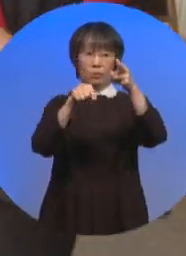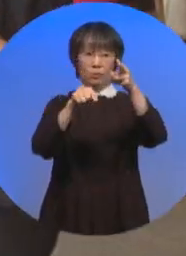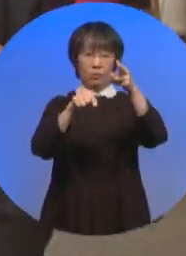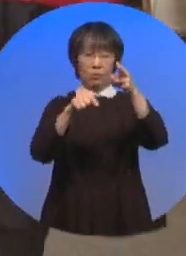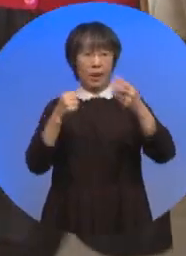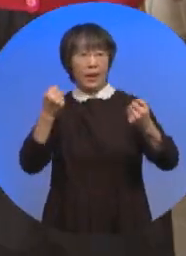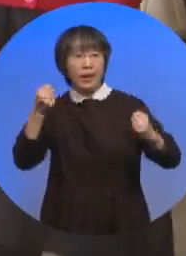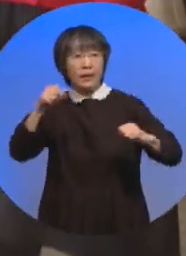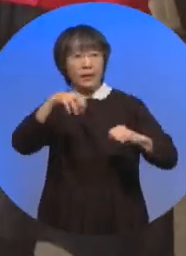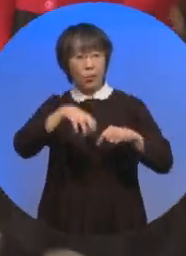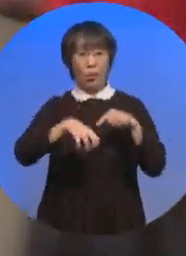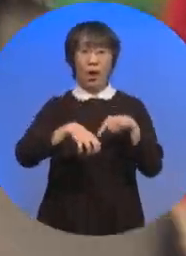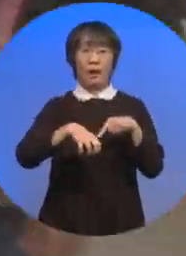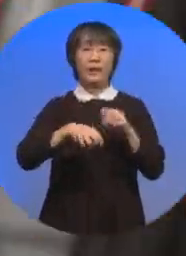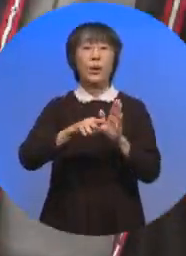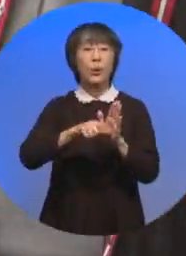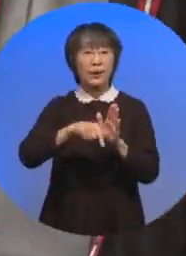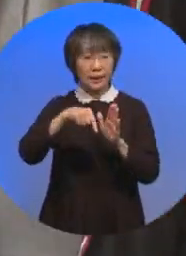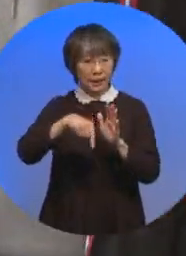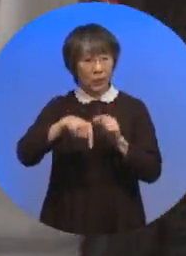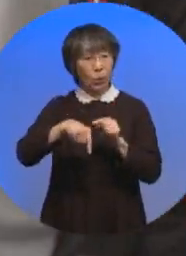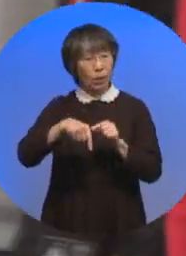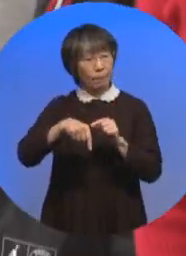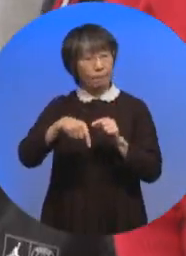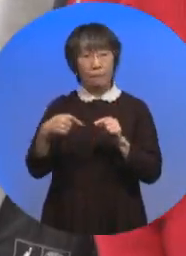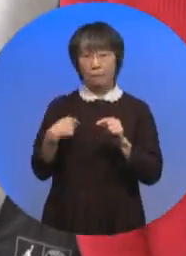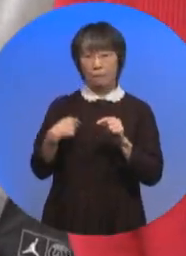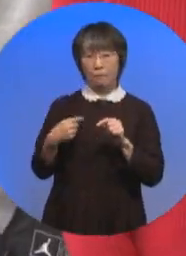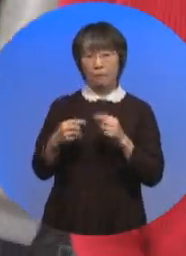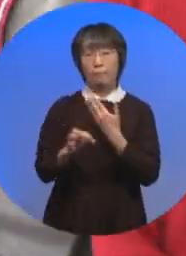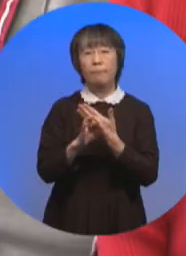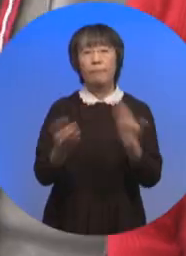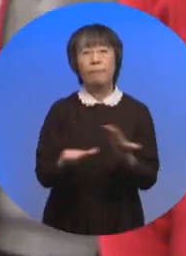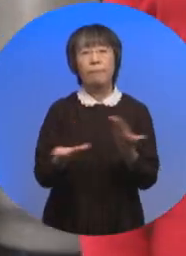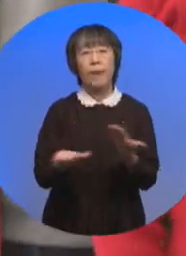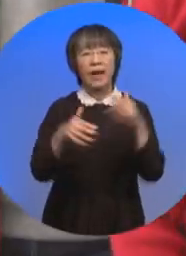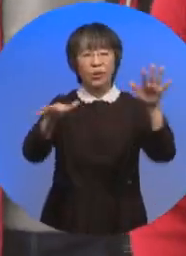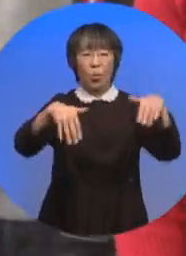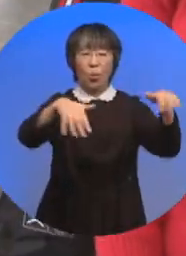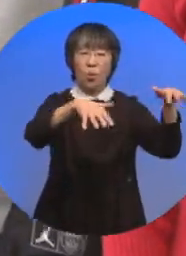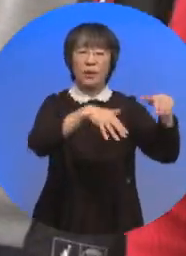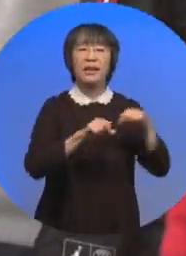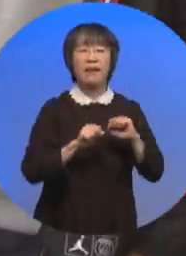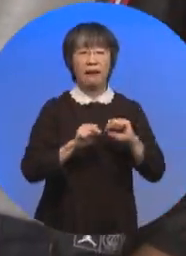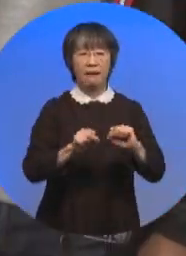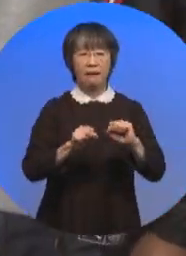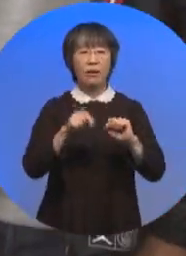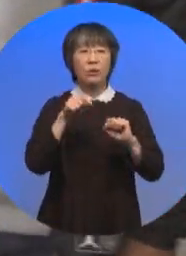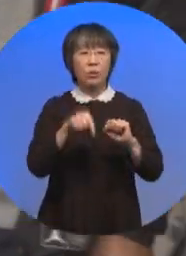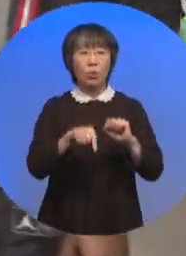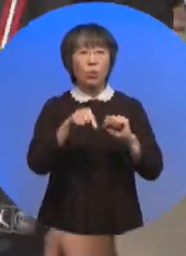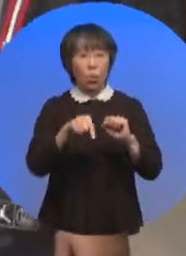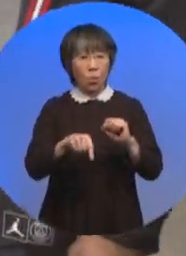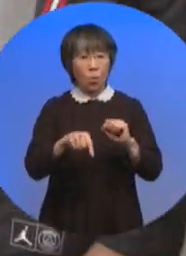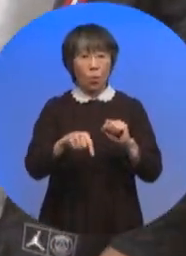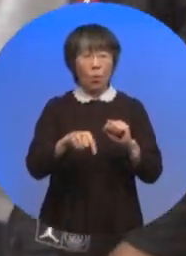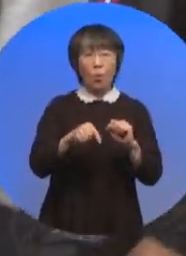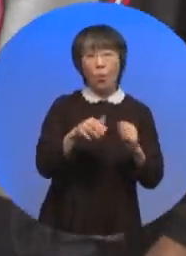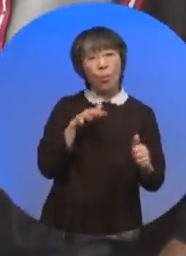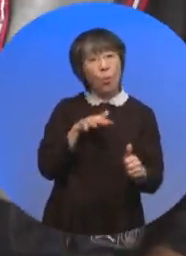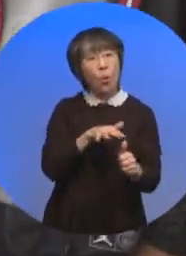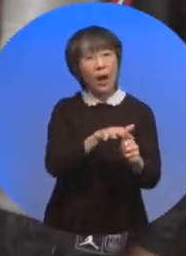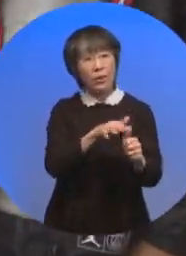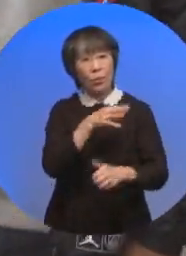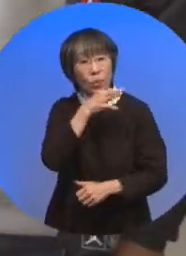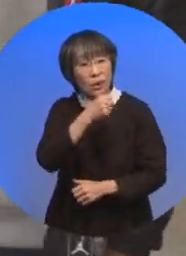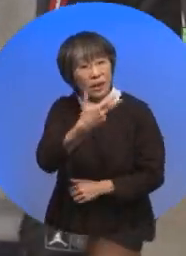はいはい、まだ入りたてで呼び込みのバイトしとったんね。劇に入ってください。ほんであそこの歌謡劇場の歌のファンの70代、80